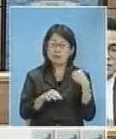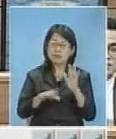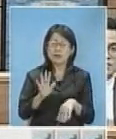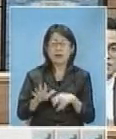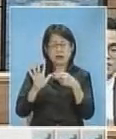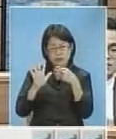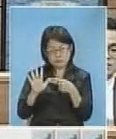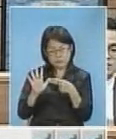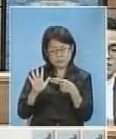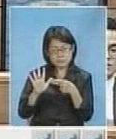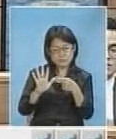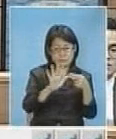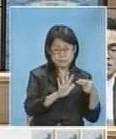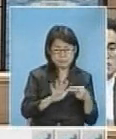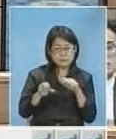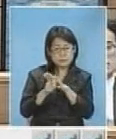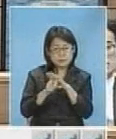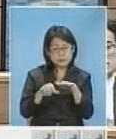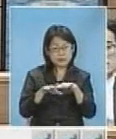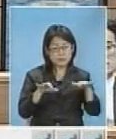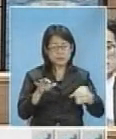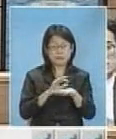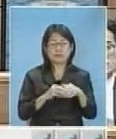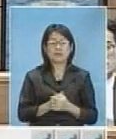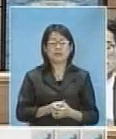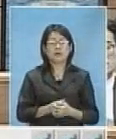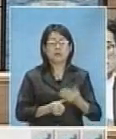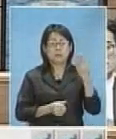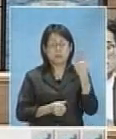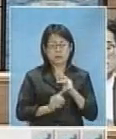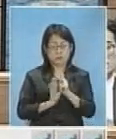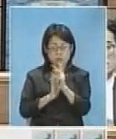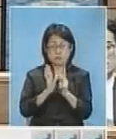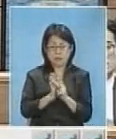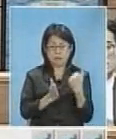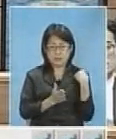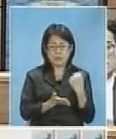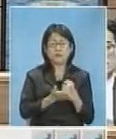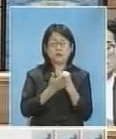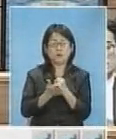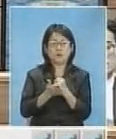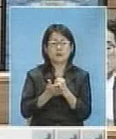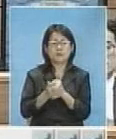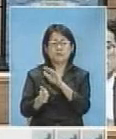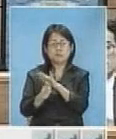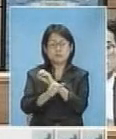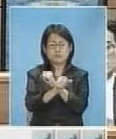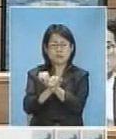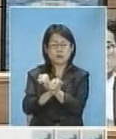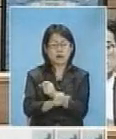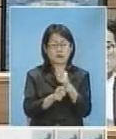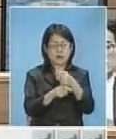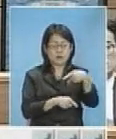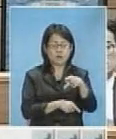ญชีละ 50,000 บาทครับท่านประธานเขาเคยได้รับความคุ้มครองโดยกฎหมายจากพ.ร.บ.สถาบันคุ้มคร